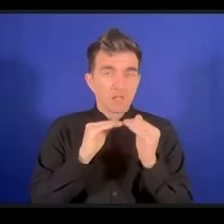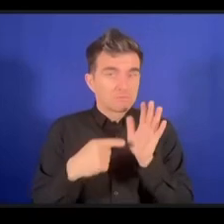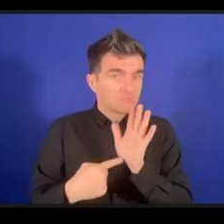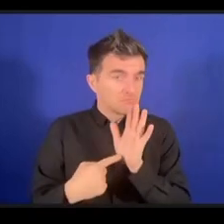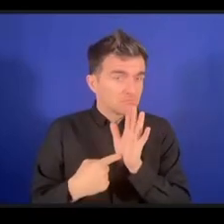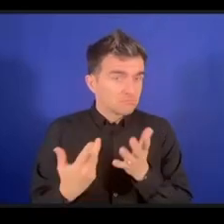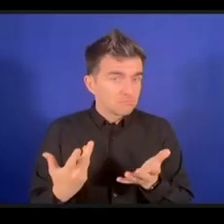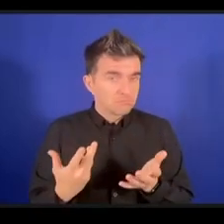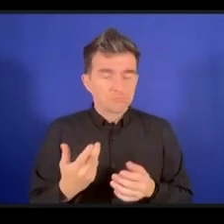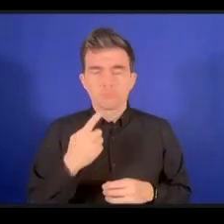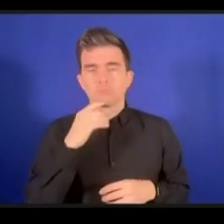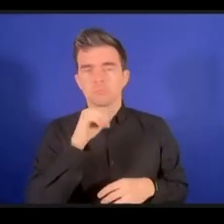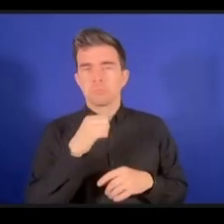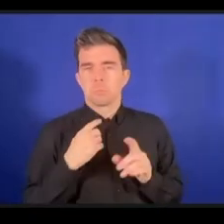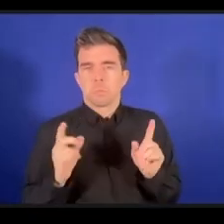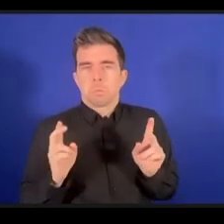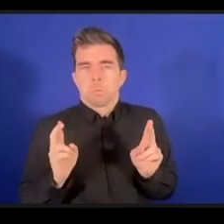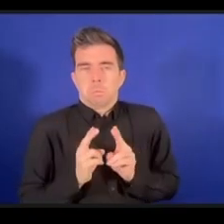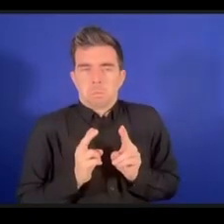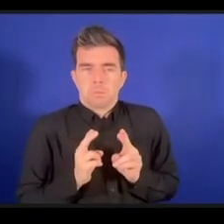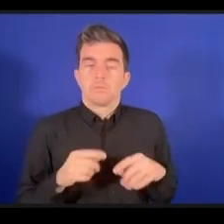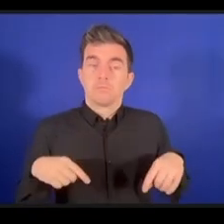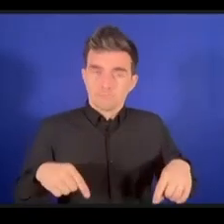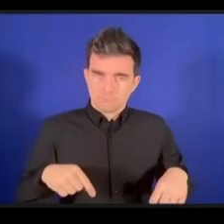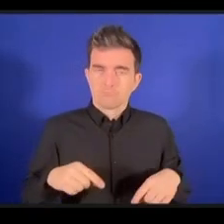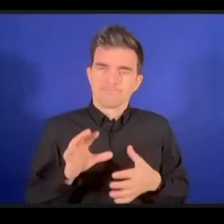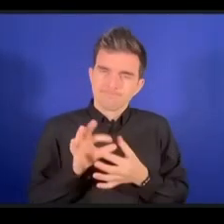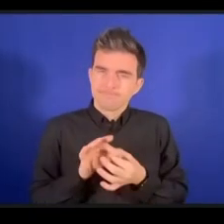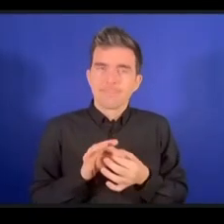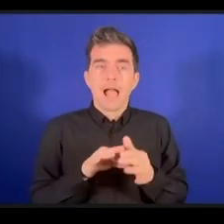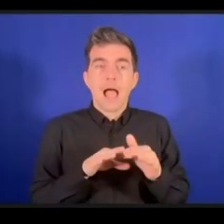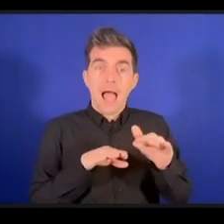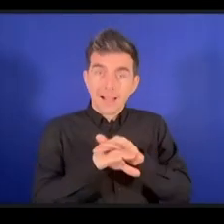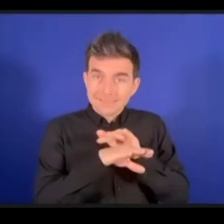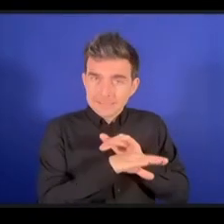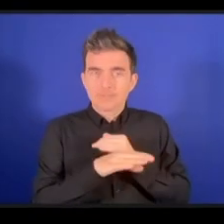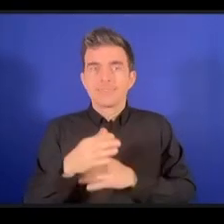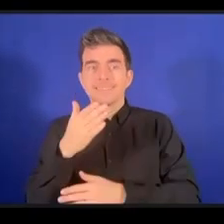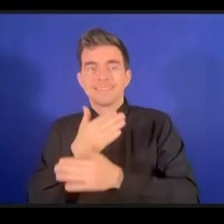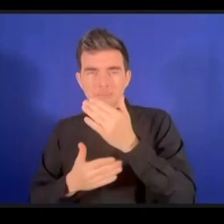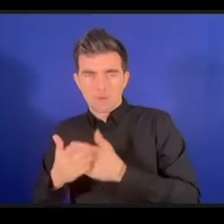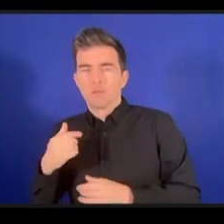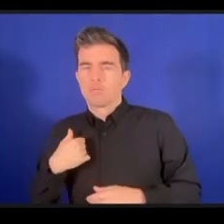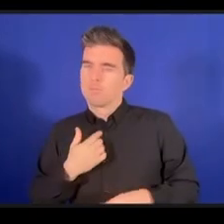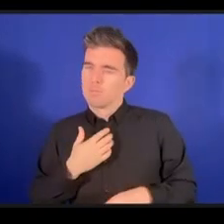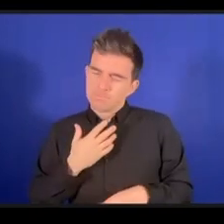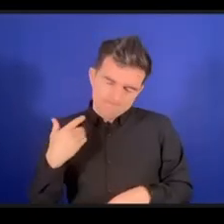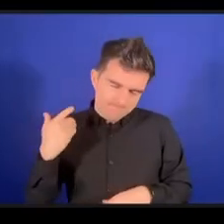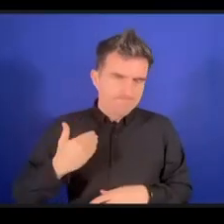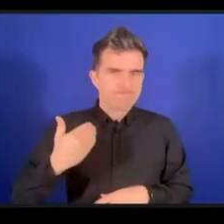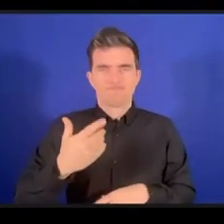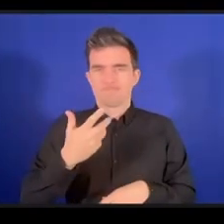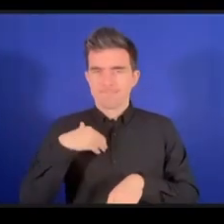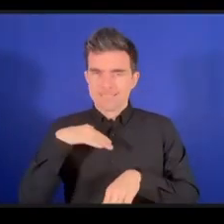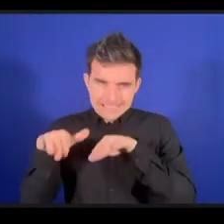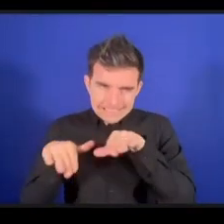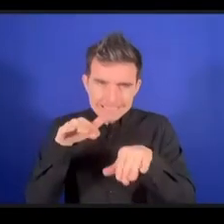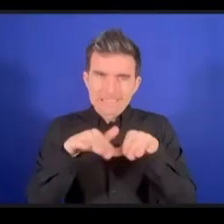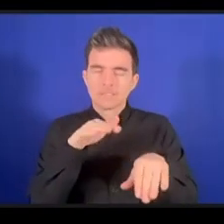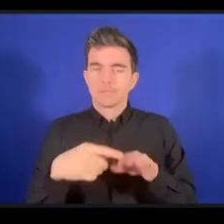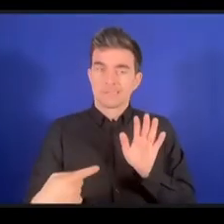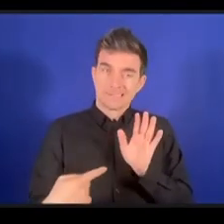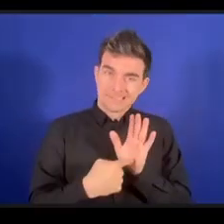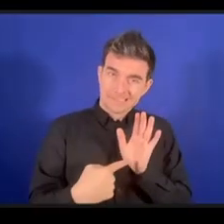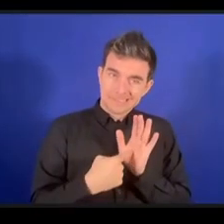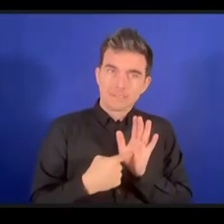我们有可获性和帮助失能人士的动态联